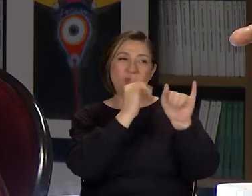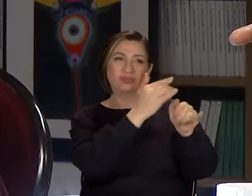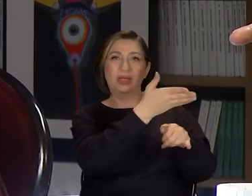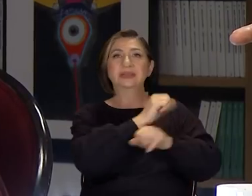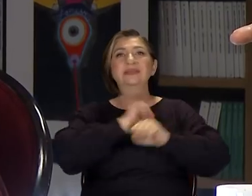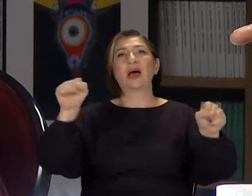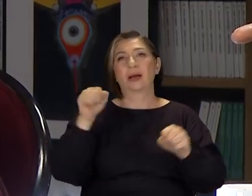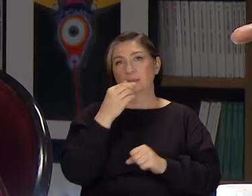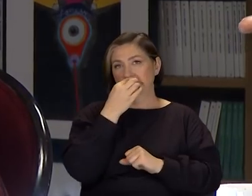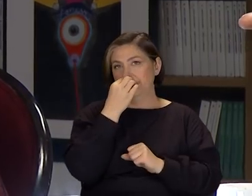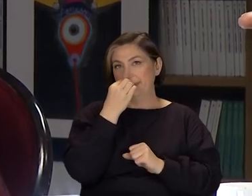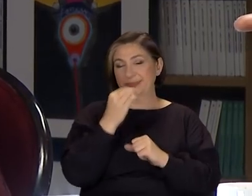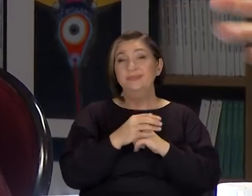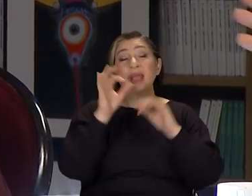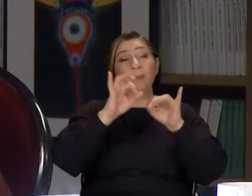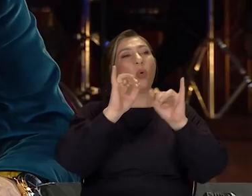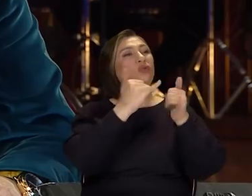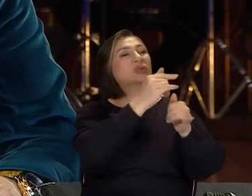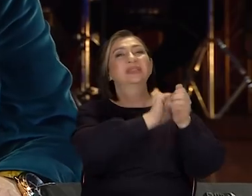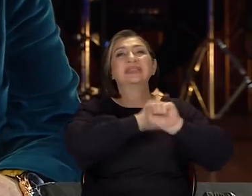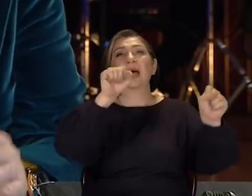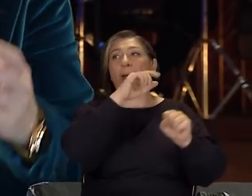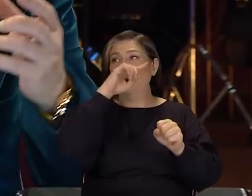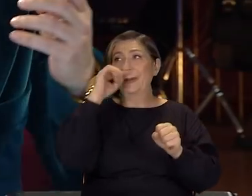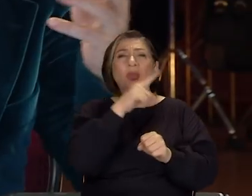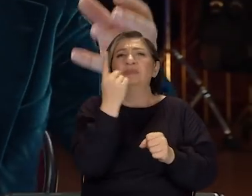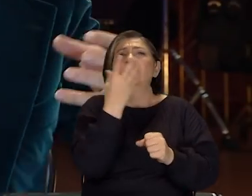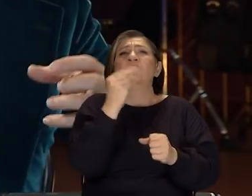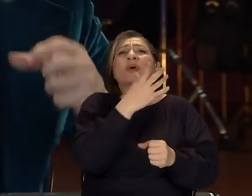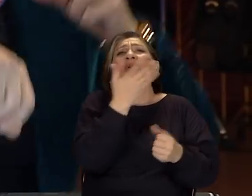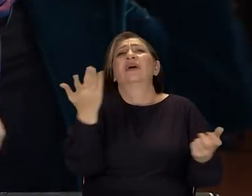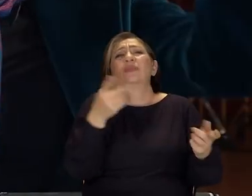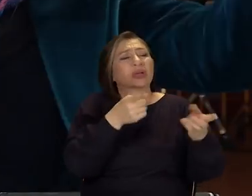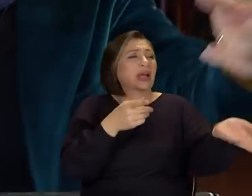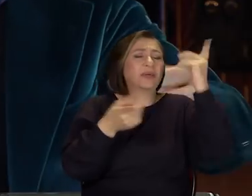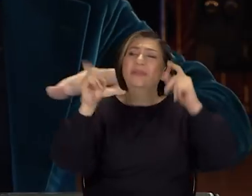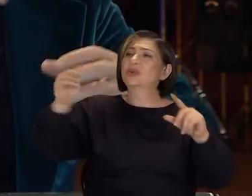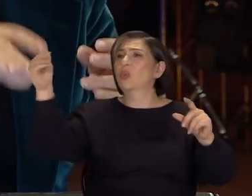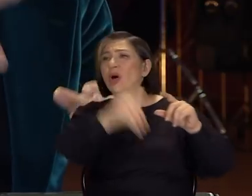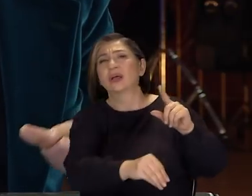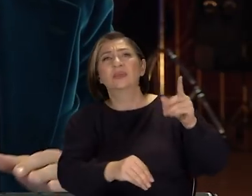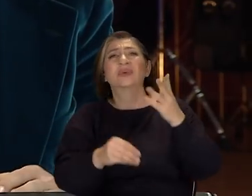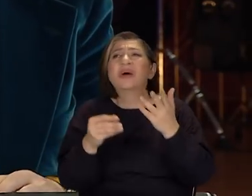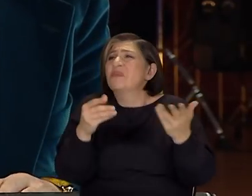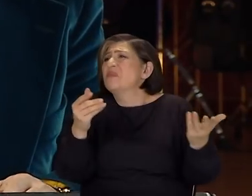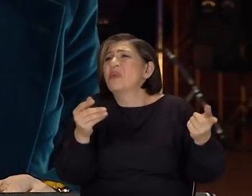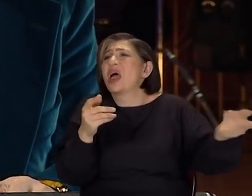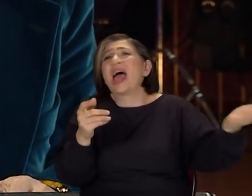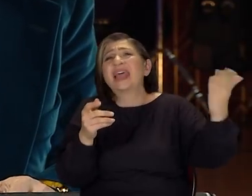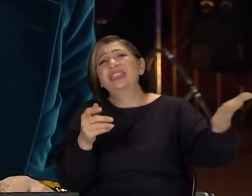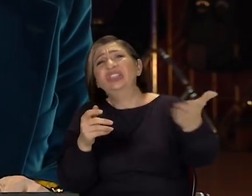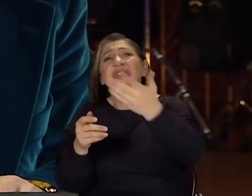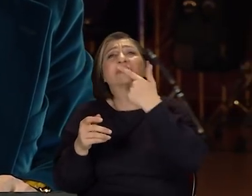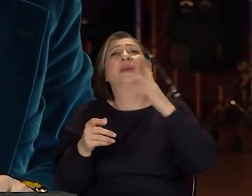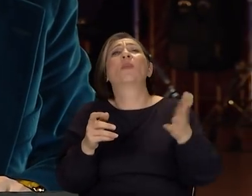oyuluyor. Evet. Kesinlikle. Hep oyuncular oluyor çünkü size. Onlara bir şey olmuyor. Onlar nasıl olsa bunu kaldırdık, tabii. Bunu koyduk. Bunu kimse de onlara hadi kış